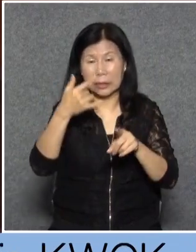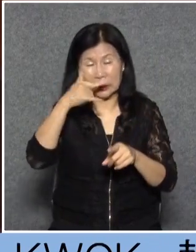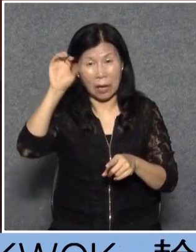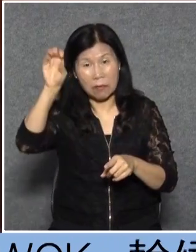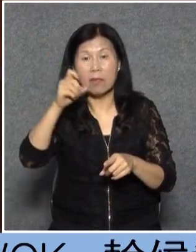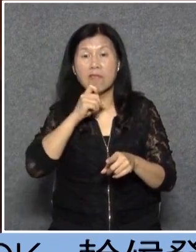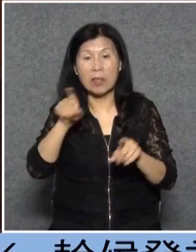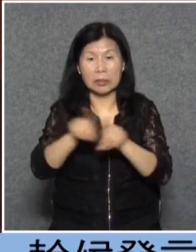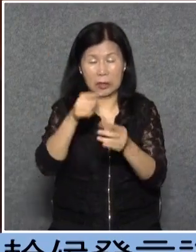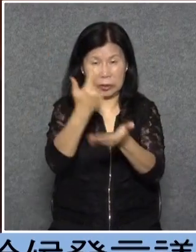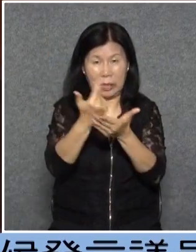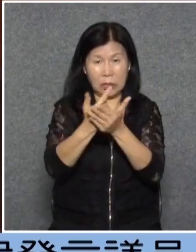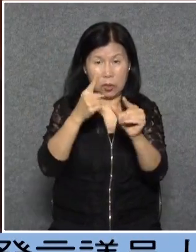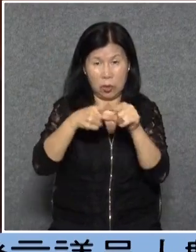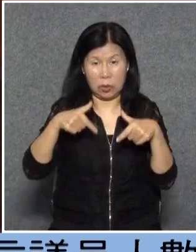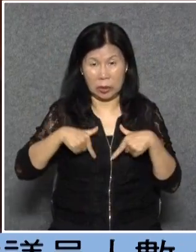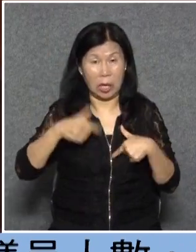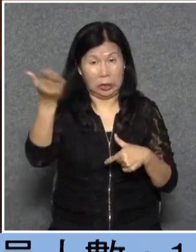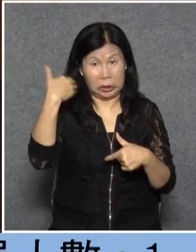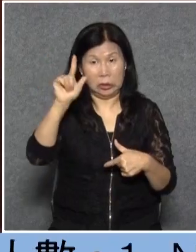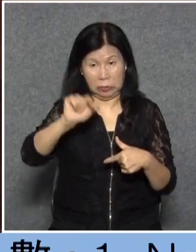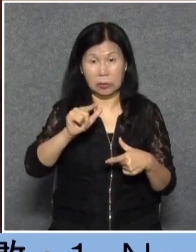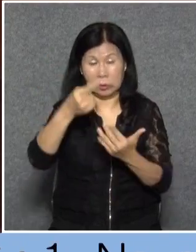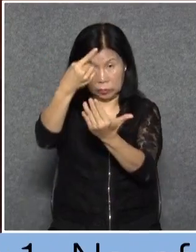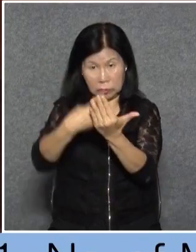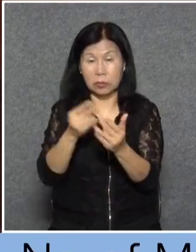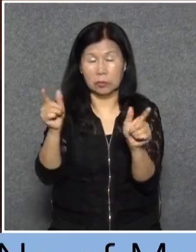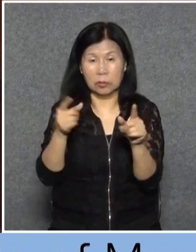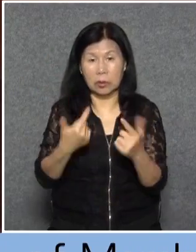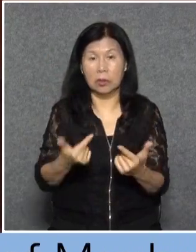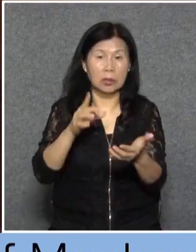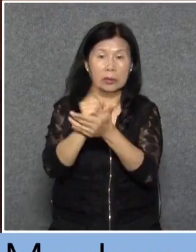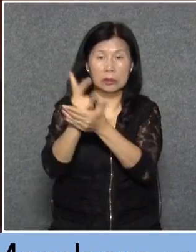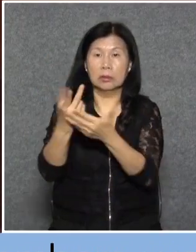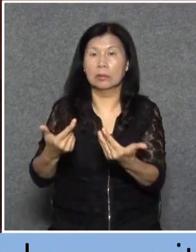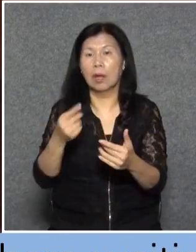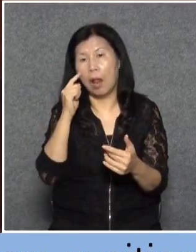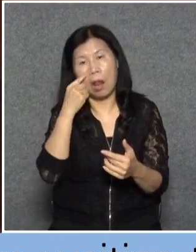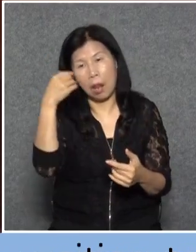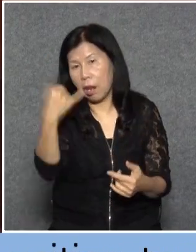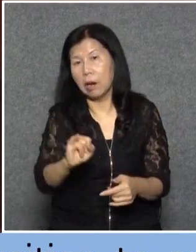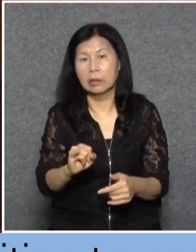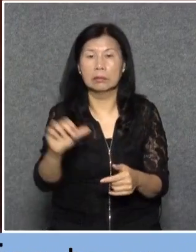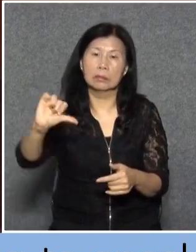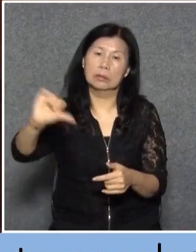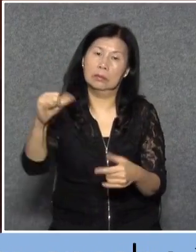業的重鎮，本來有這個條件的，但這麼多年來你看不到的，現在是